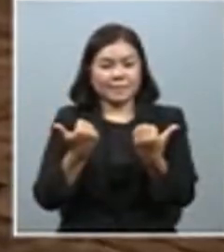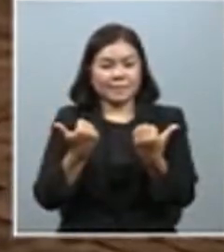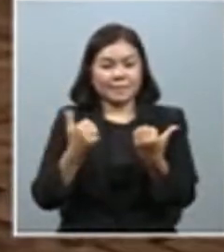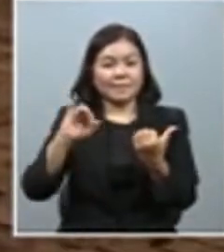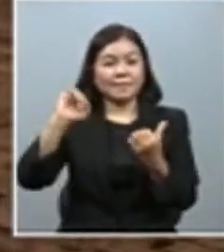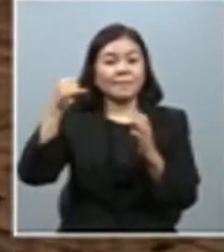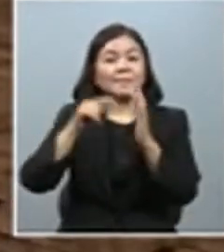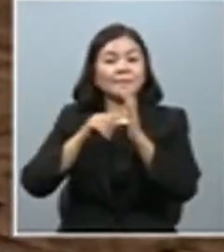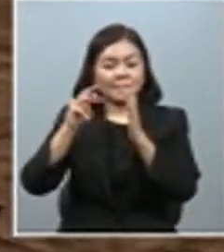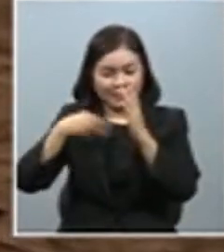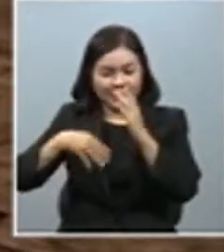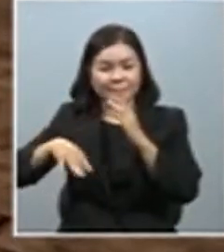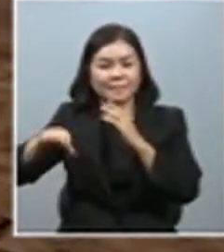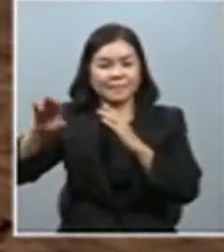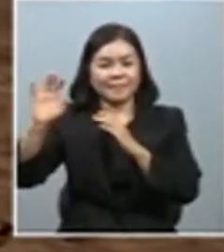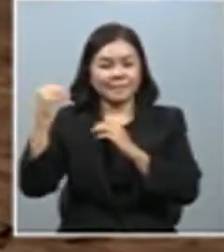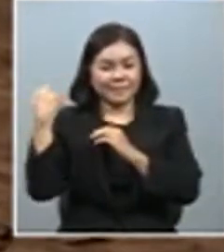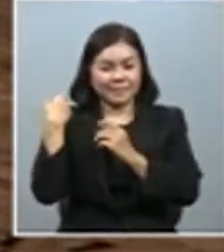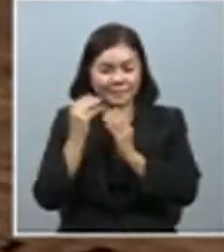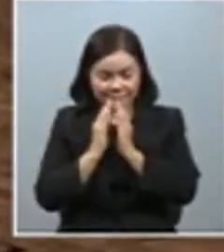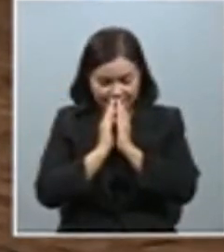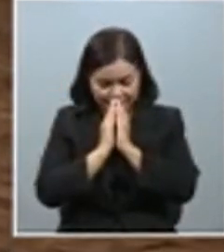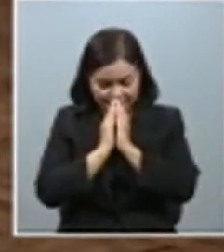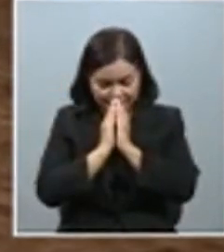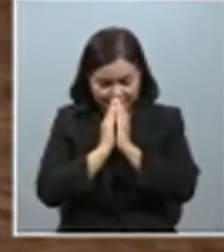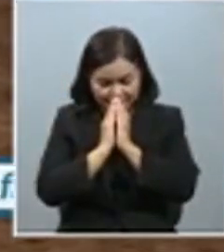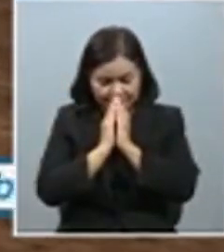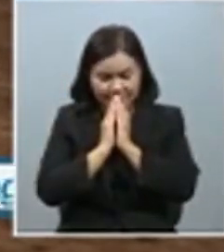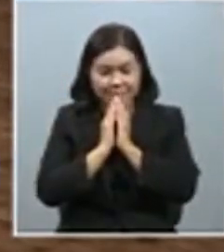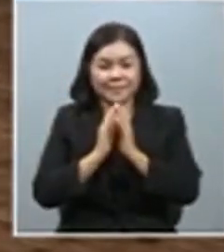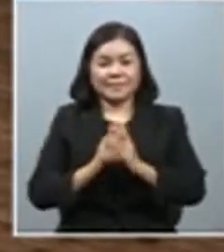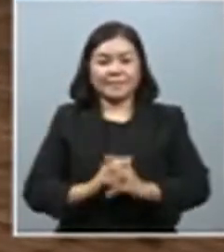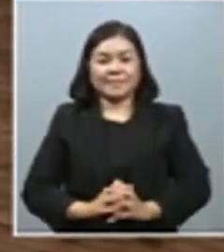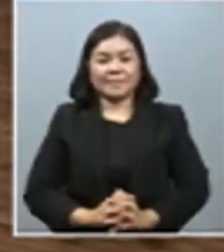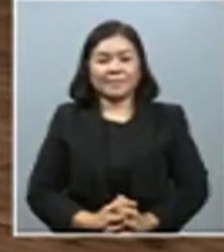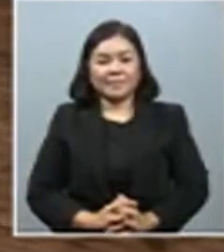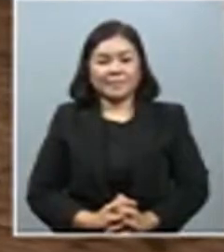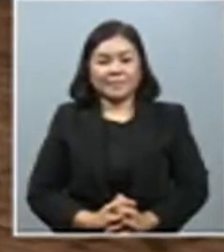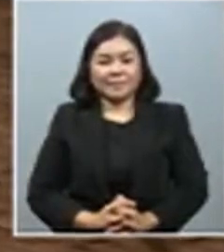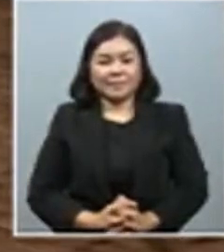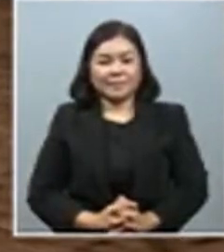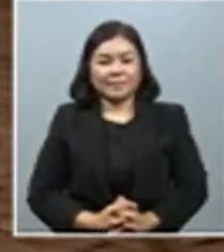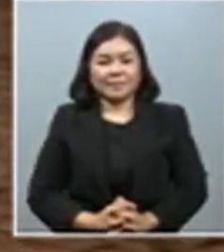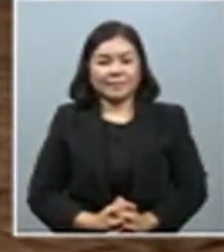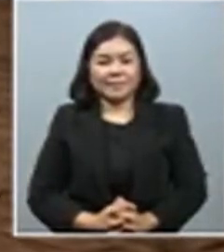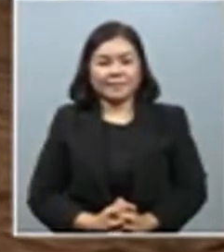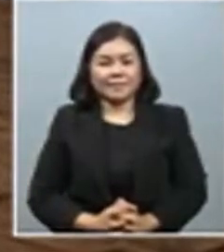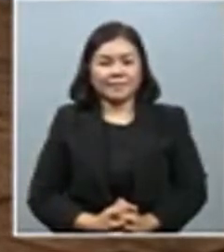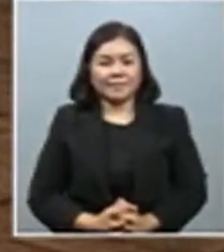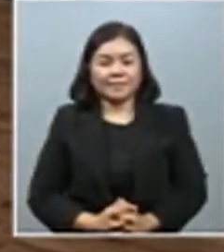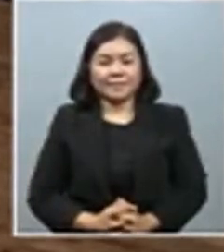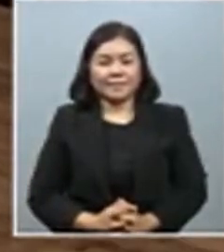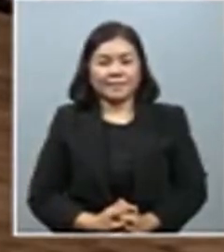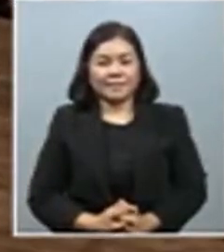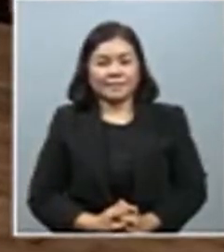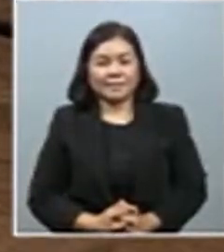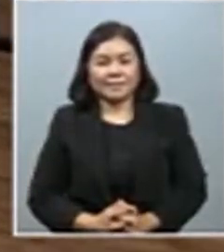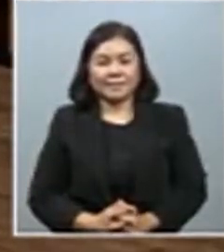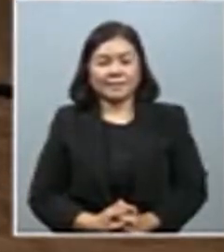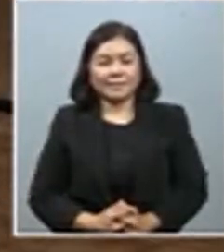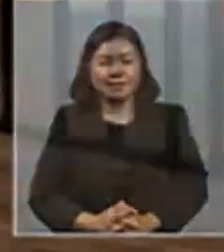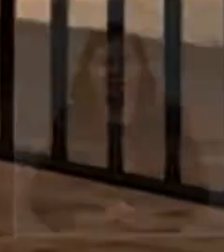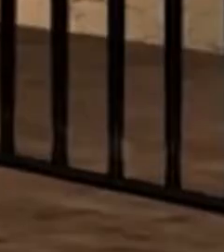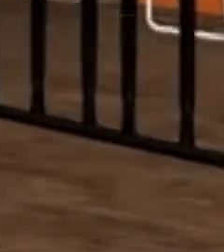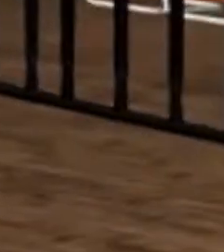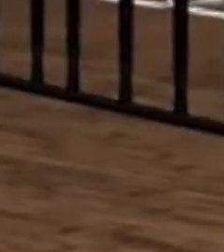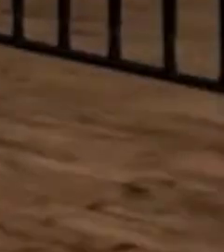งที่อื่นก่อนนะจ๊ะสวัสดีนะคะคุณผู้ชมขาขอไปเด้งอีกทีหนึ่งนะจ๊ะจุ๊บจุ๊บ ขยับเข้าใกล้ทั้งกาย